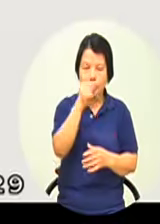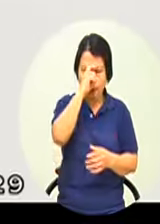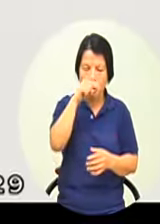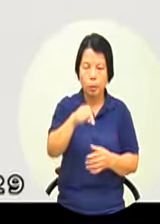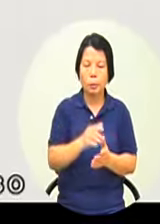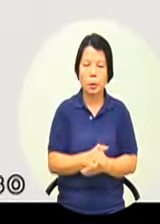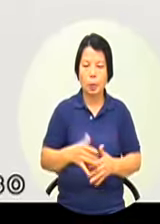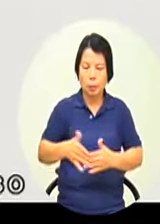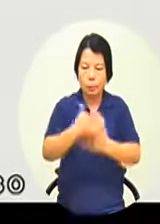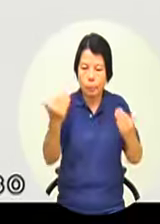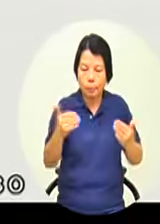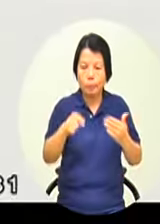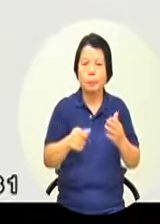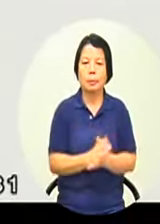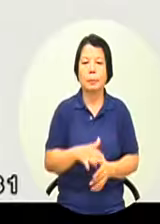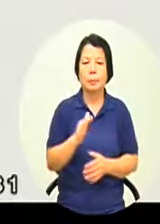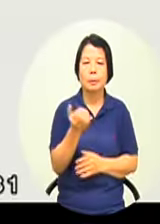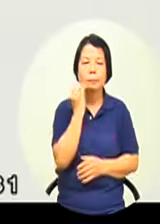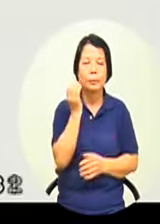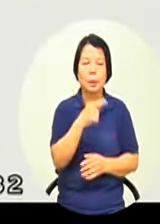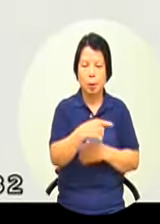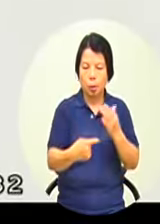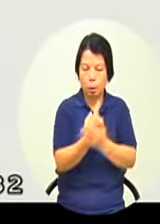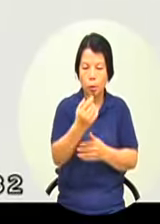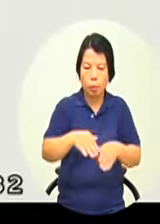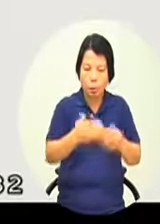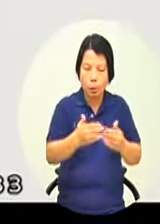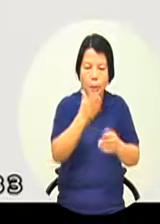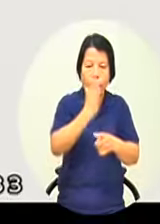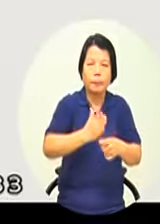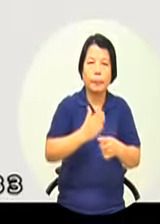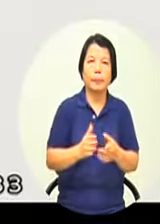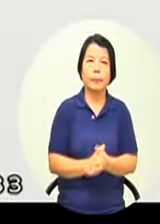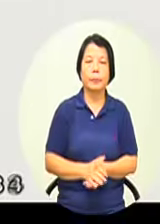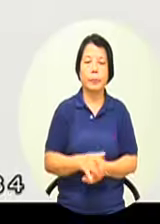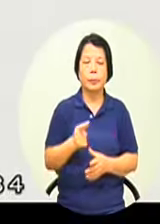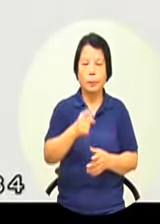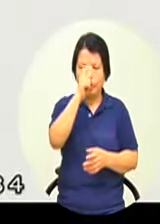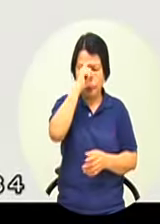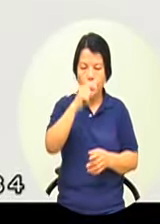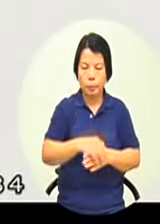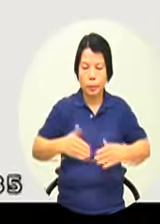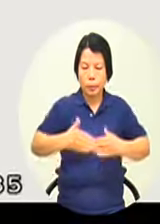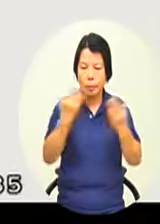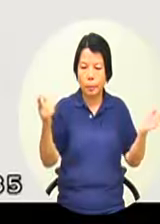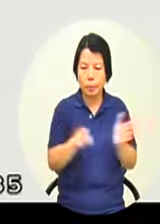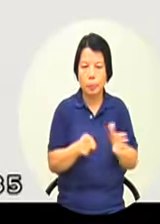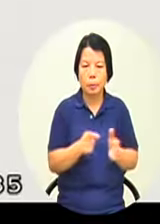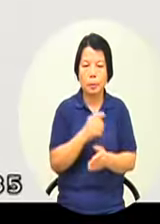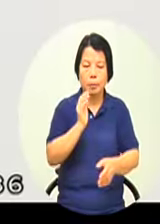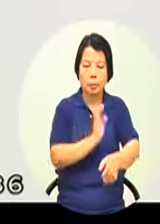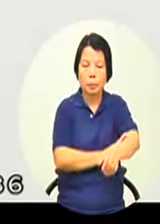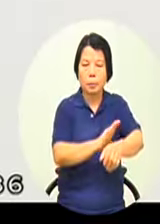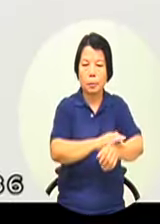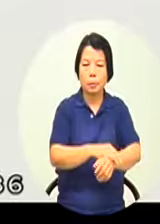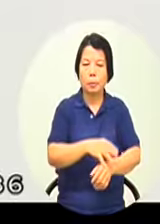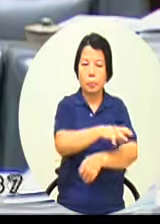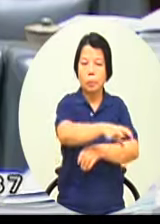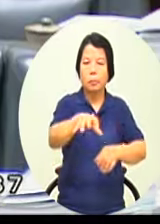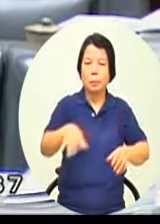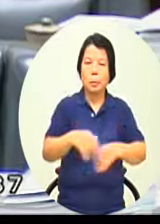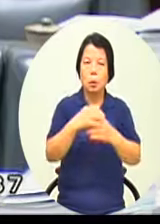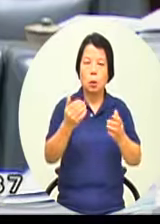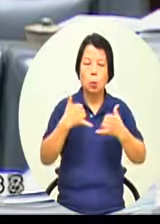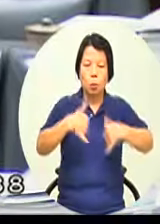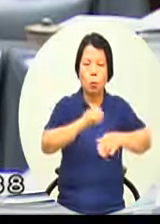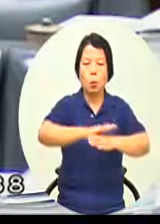够打通了哈，很可惜的它只有开到一半就没开了。那本来一希望打通的时候，借由它周边整个道路路面